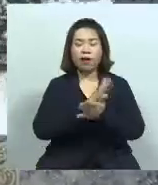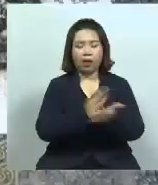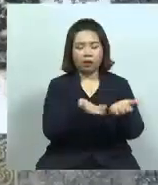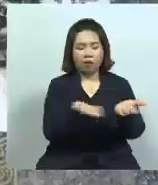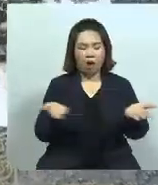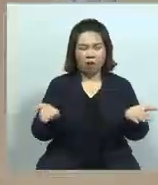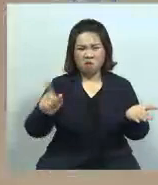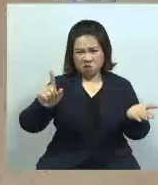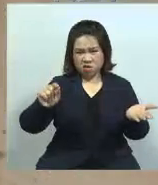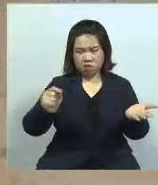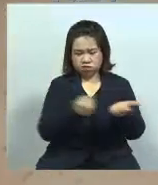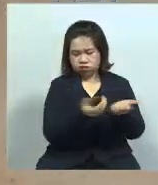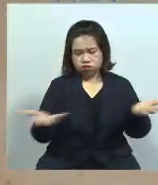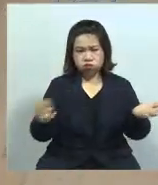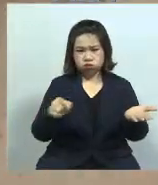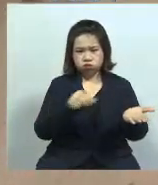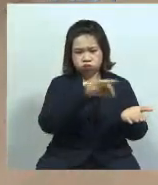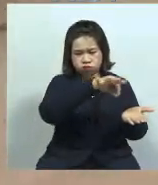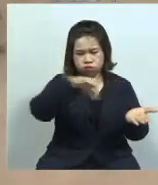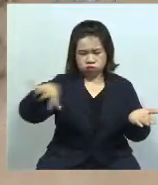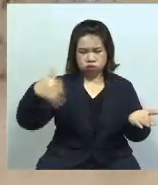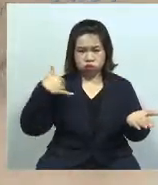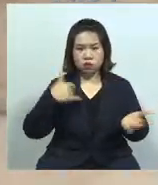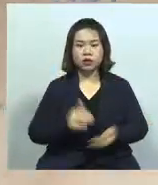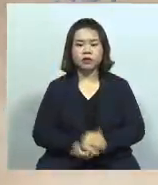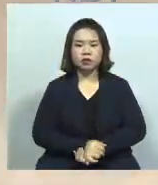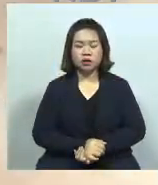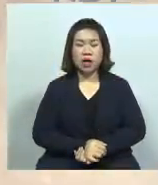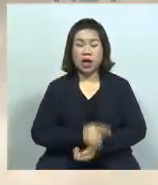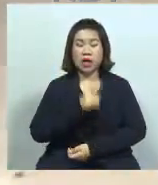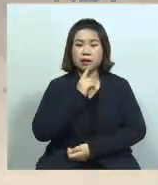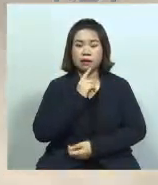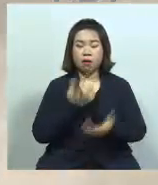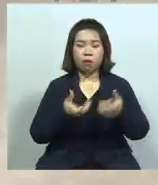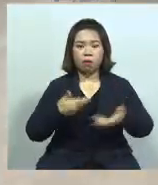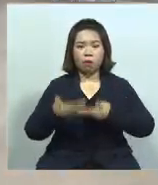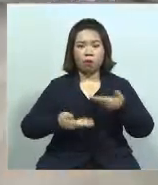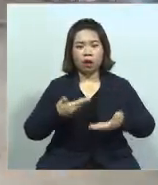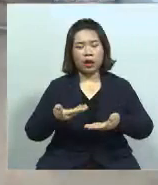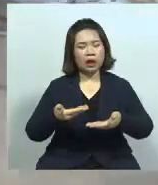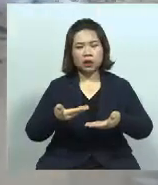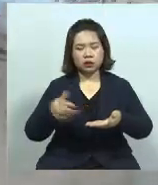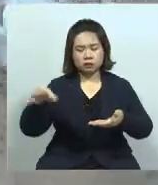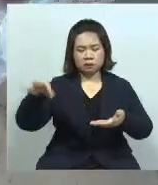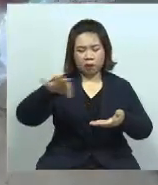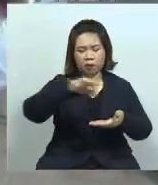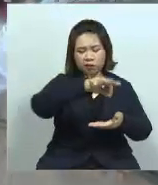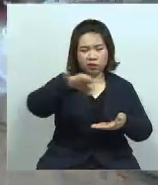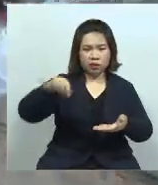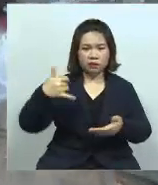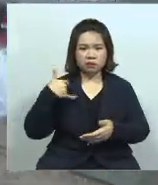ะลงทุนนี่กัน คือว่างั้นลูกค้าช่วงลูกค้านี่เขาก็แมงวันมันหลายดี